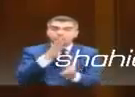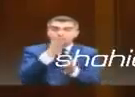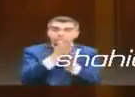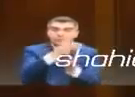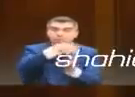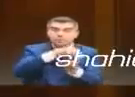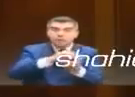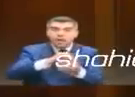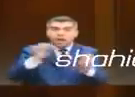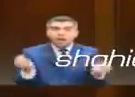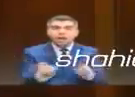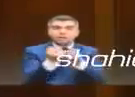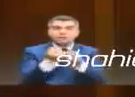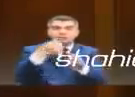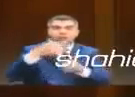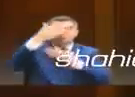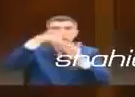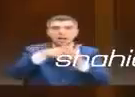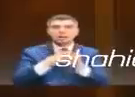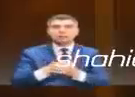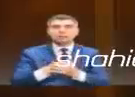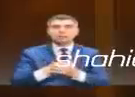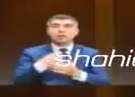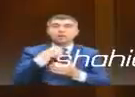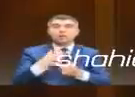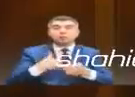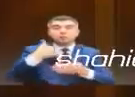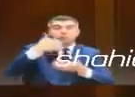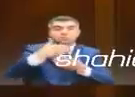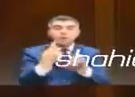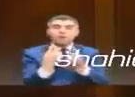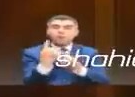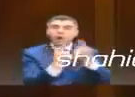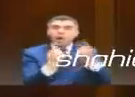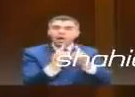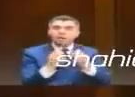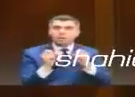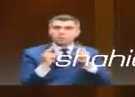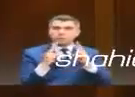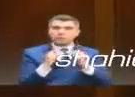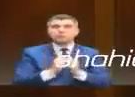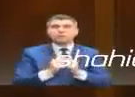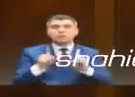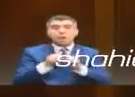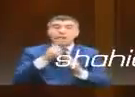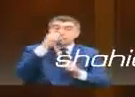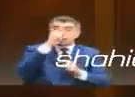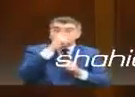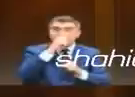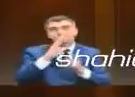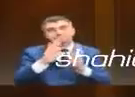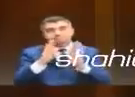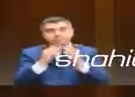الديمقراطيه المغربيه ان نحول هذا الفضاء الى فضاء للنقاش الحاد في بعض الاحيان